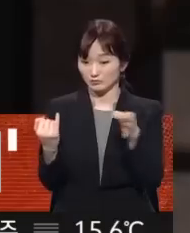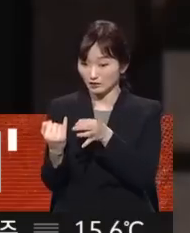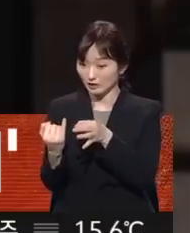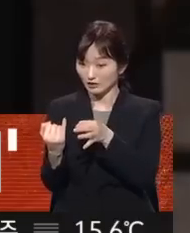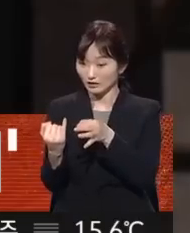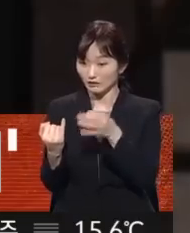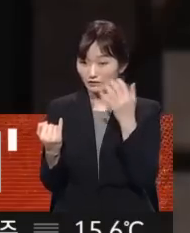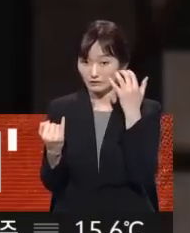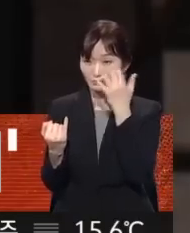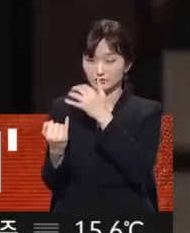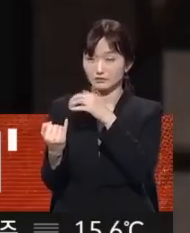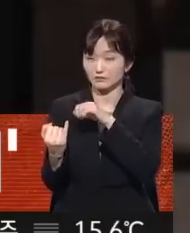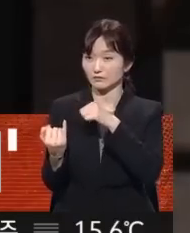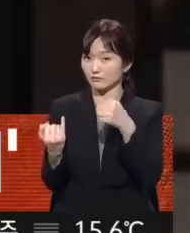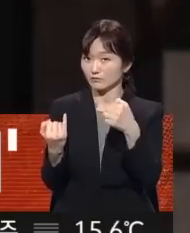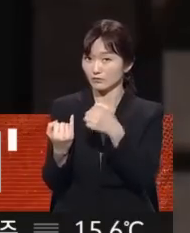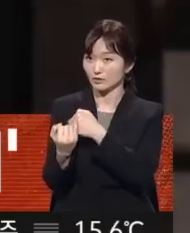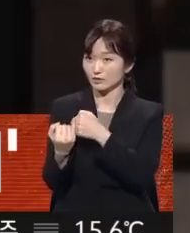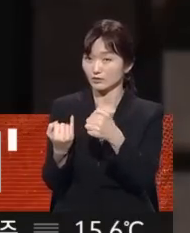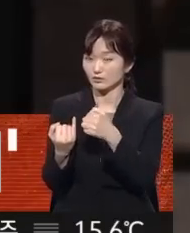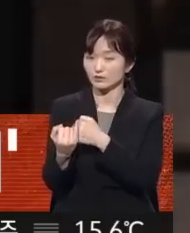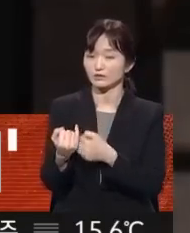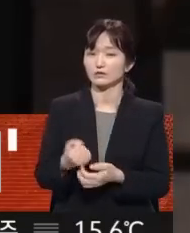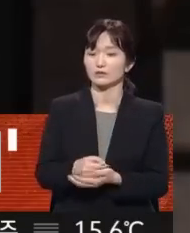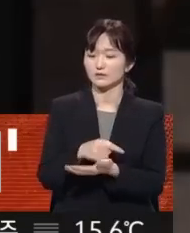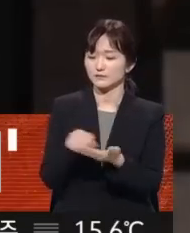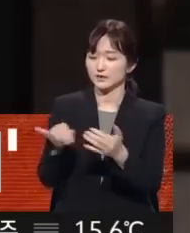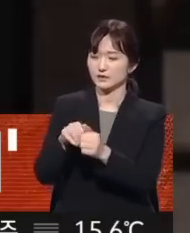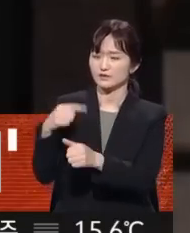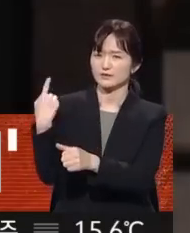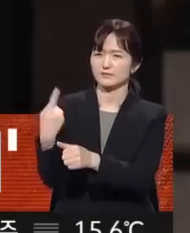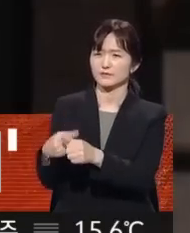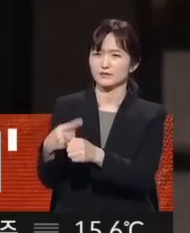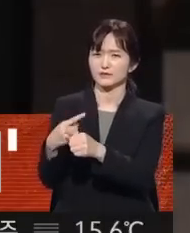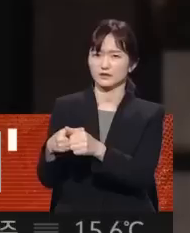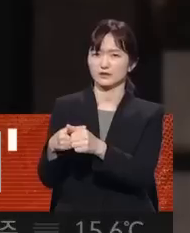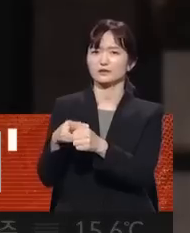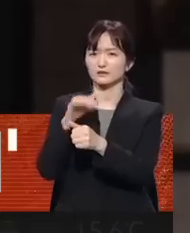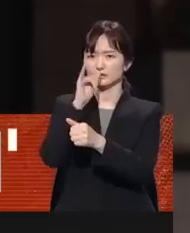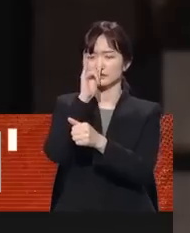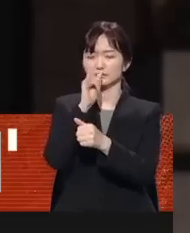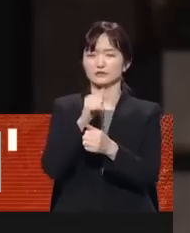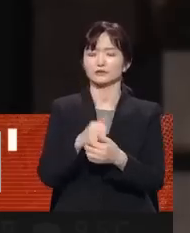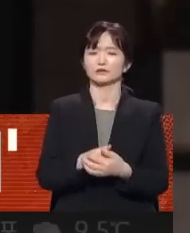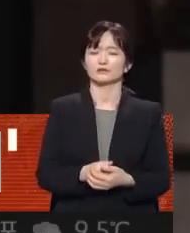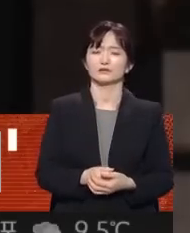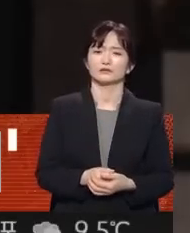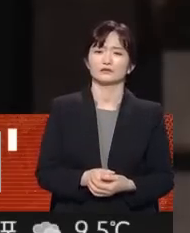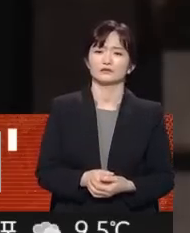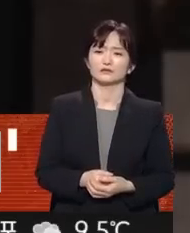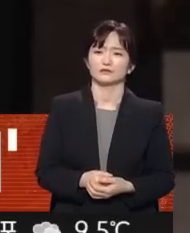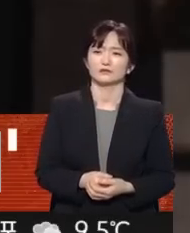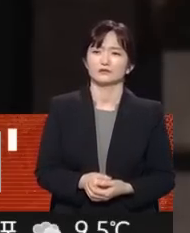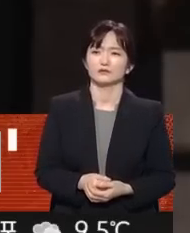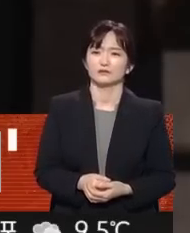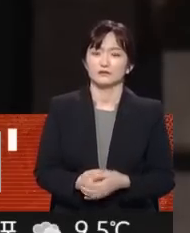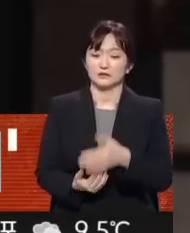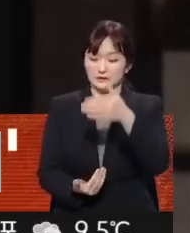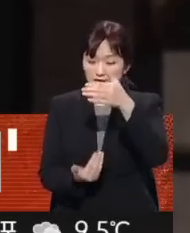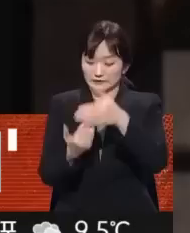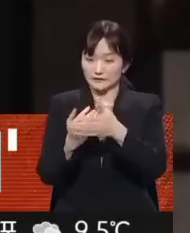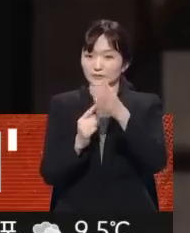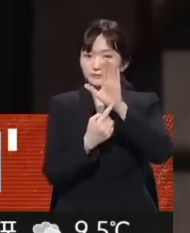그런 행동을 하느냐 이런 식으로 이제 그 피해자를 비난하는 그런 시각들이 있습니다 통상 이런 사건들이 이제 보도가 되고